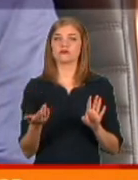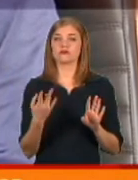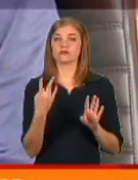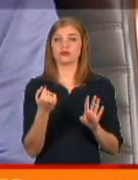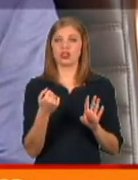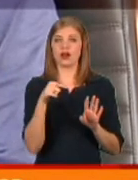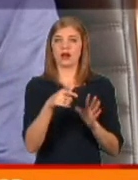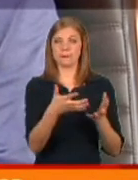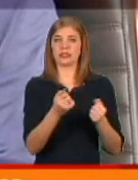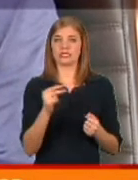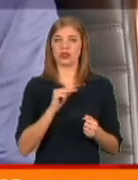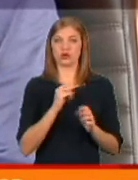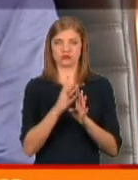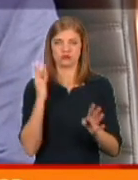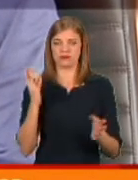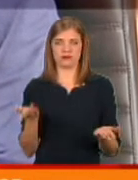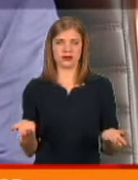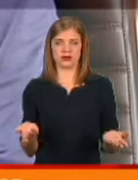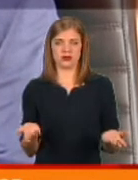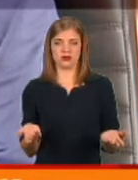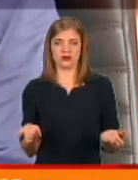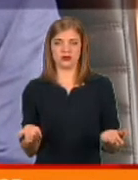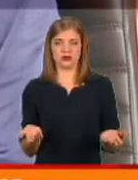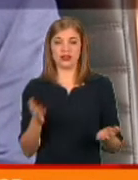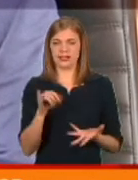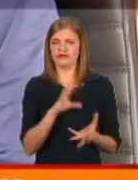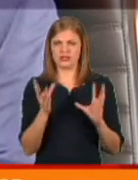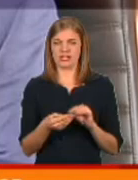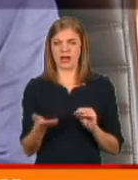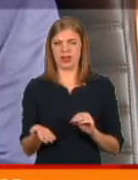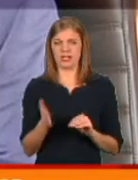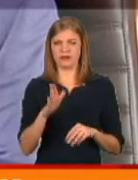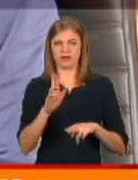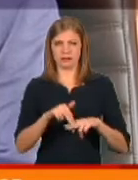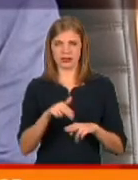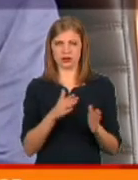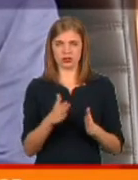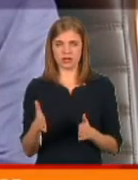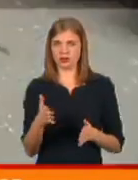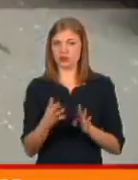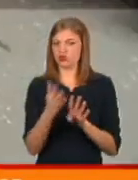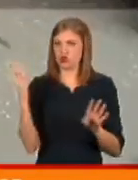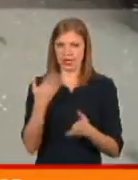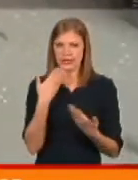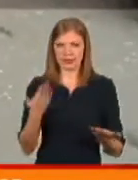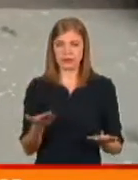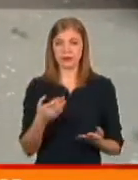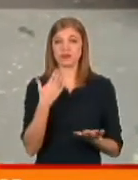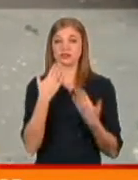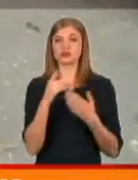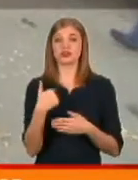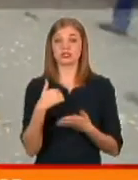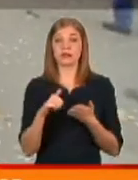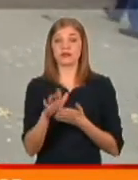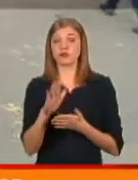стоїть на прийняття на роботу київський слідчий ізолятор? І взагалі в пенітенціарну систему? Ну, черги немає. Спілкуватись з нами